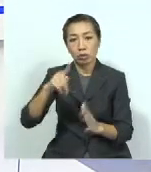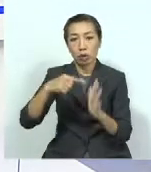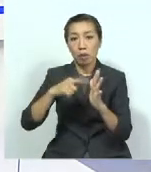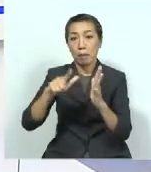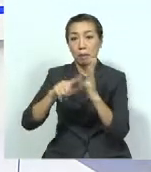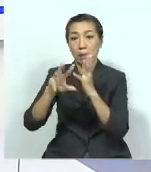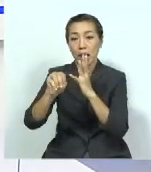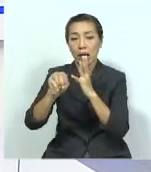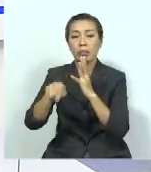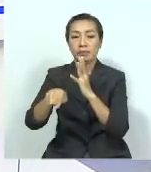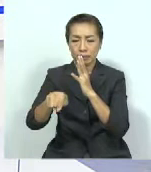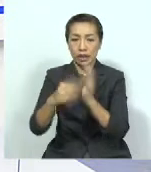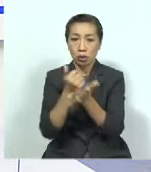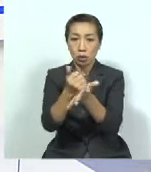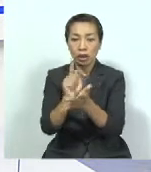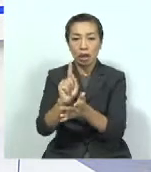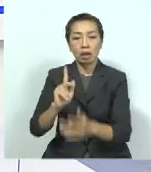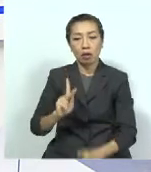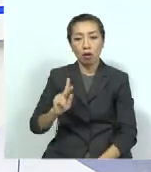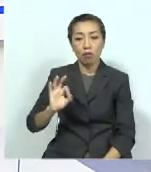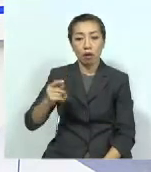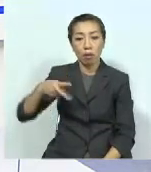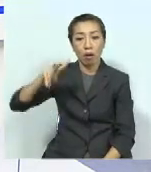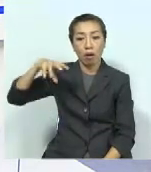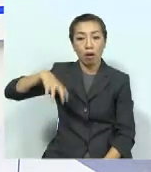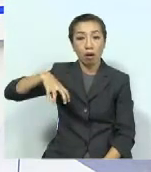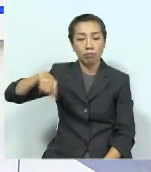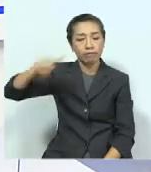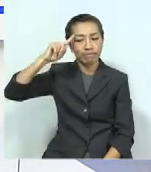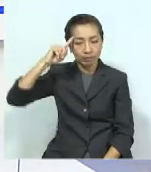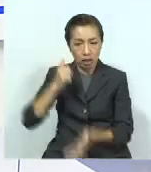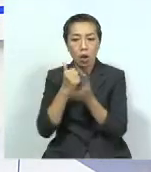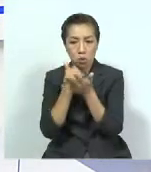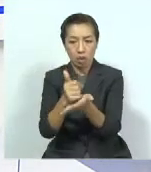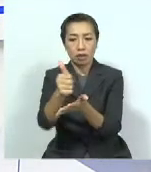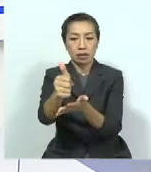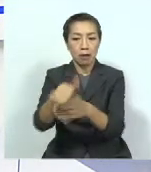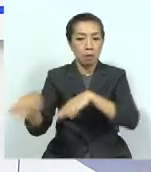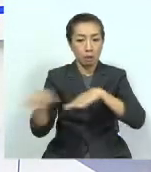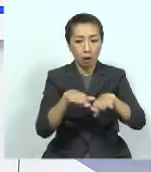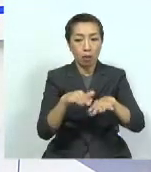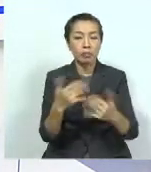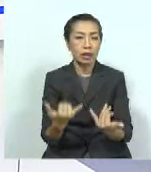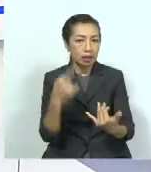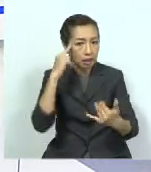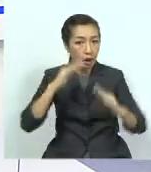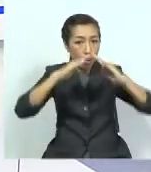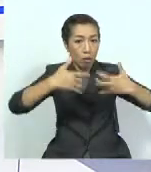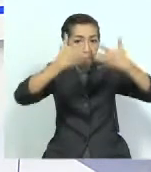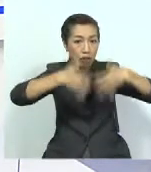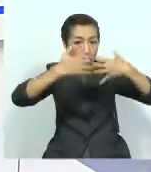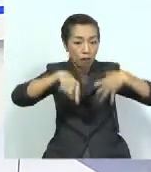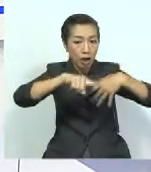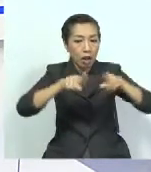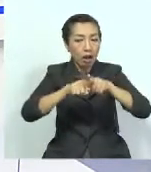การไฟฟ้าฝ่ายผลิตแห่งประเทศไทยหรือว่ากฟผ.ก็ยืนยันนะคะว่าพร้อมดำเนินการเต็มที่ค่ะตอนนี้กำลังเร่งปรับปรุงโรงไฟฟ้า